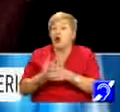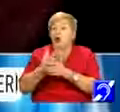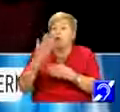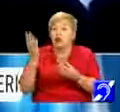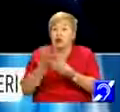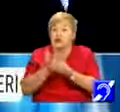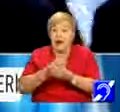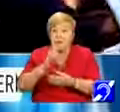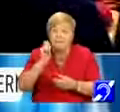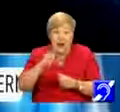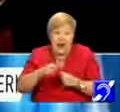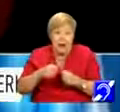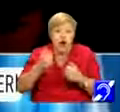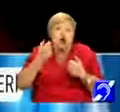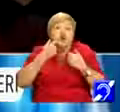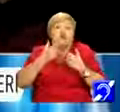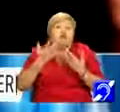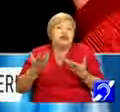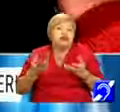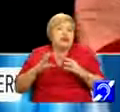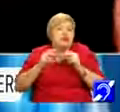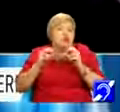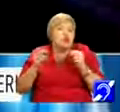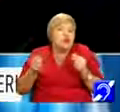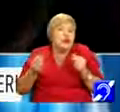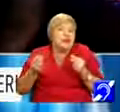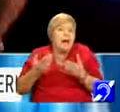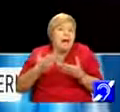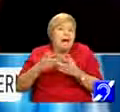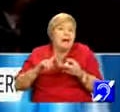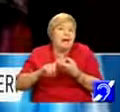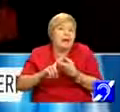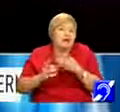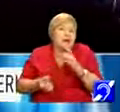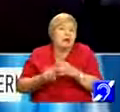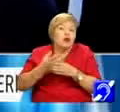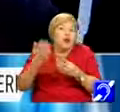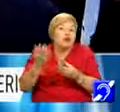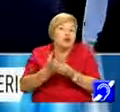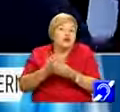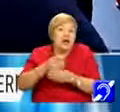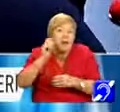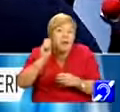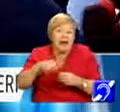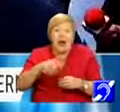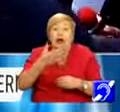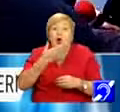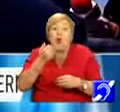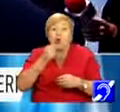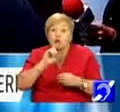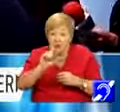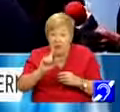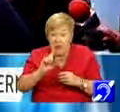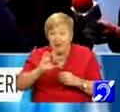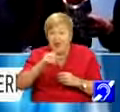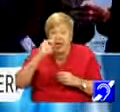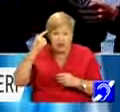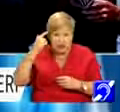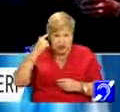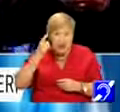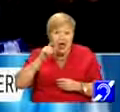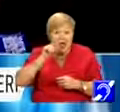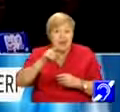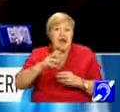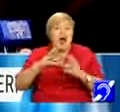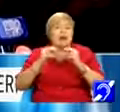nu știm foarte multe detalii legate de acest nou dosar penal. Este clar că este un nou dosar penal de corupție, însă știm că Nelu Iordache are mai